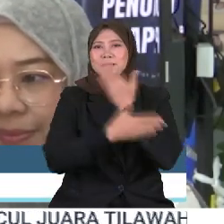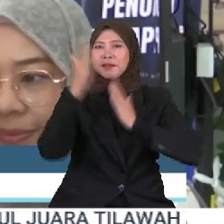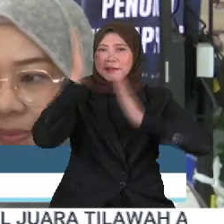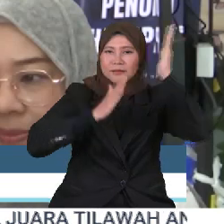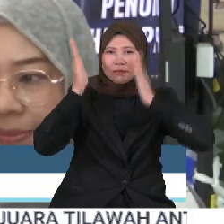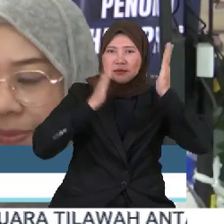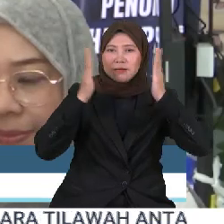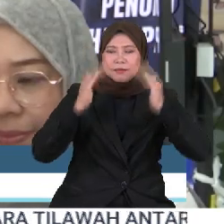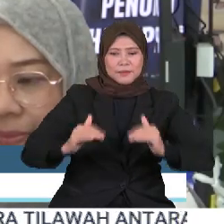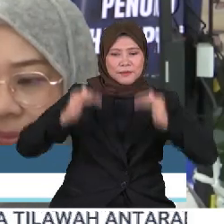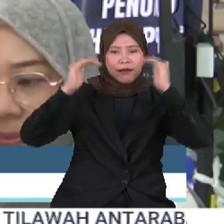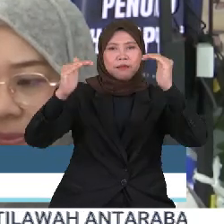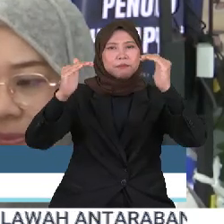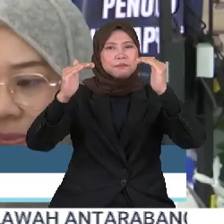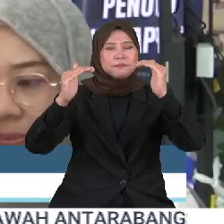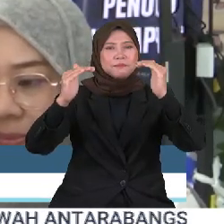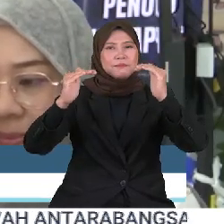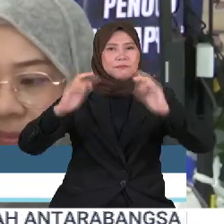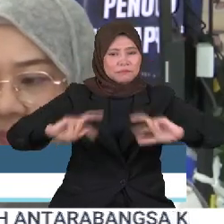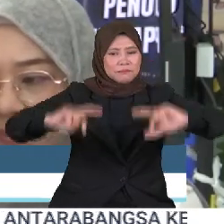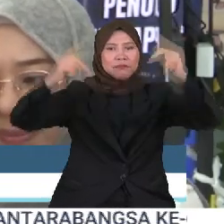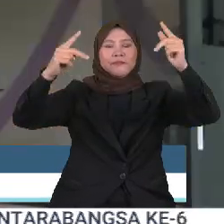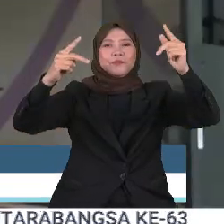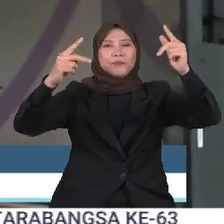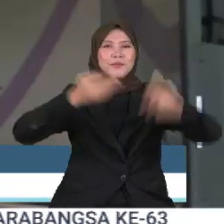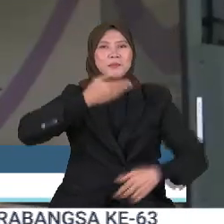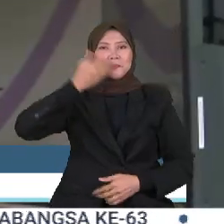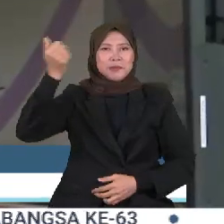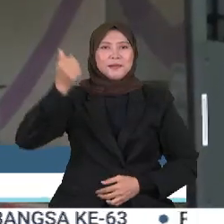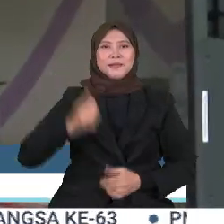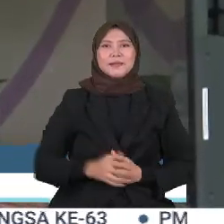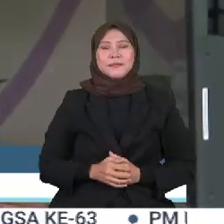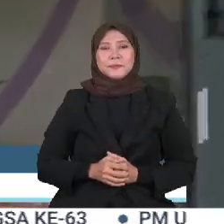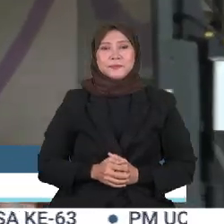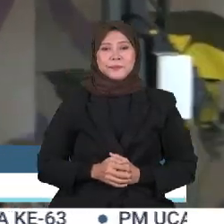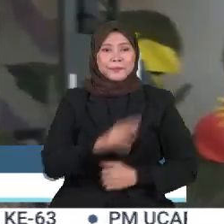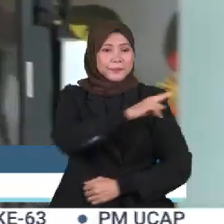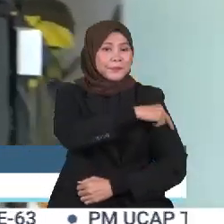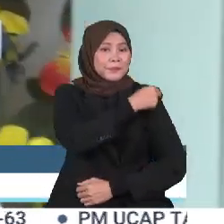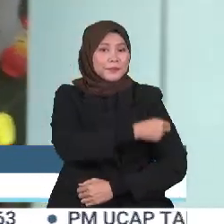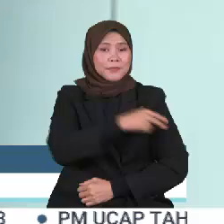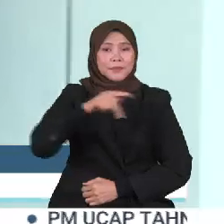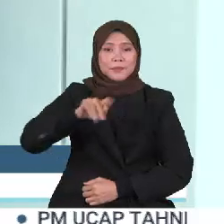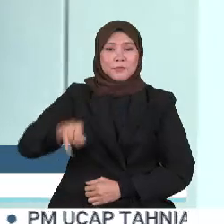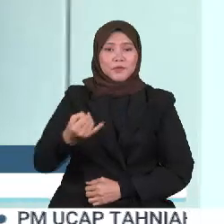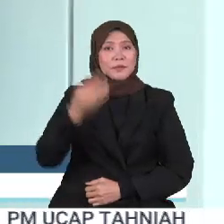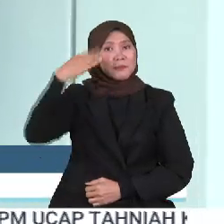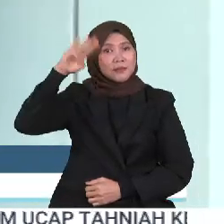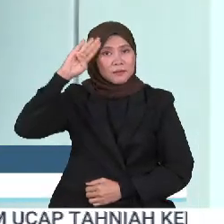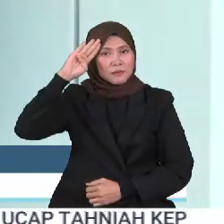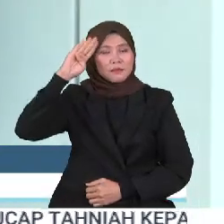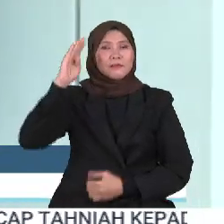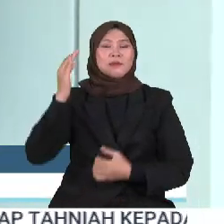Malaysia ini berada di tahap yang utama yang sangat-sangat bagus dalam pada itu harus kita pakar kepiting turut mengambil